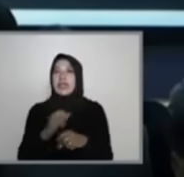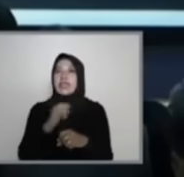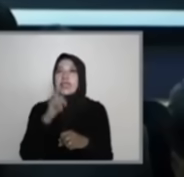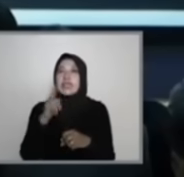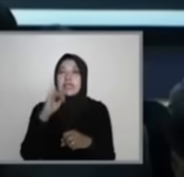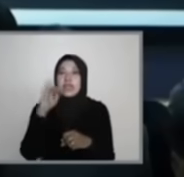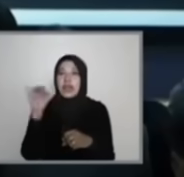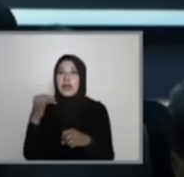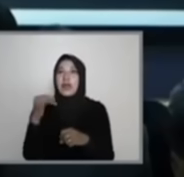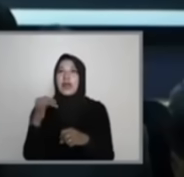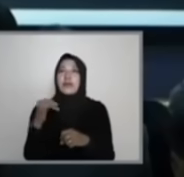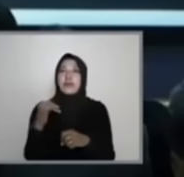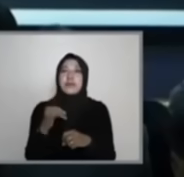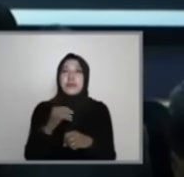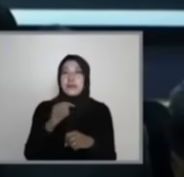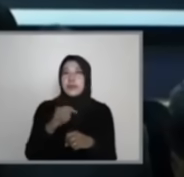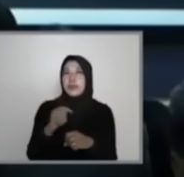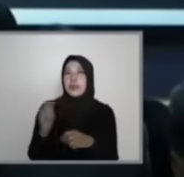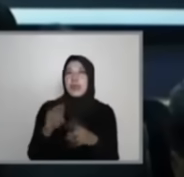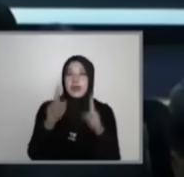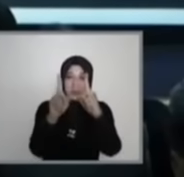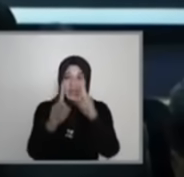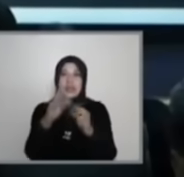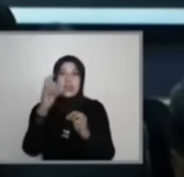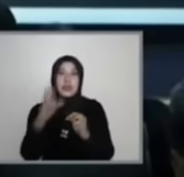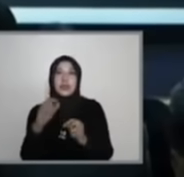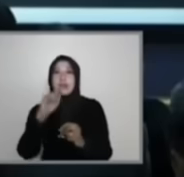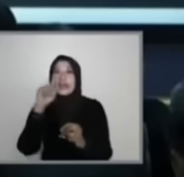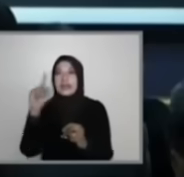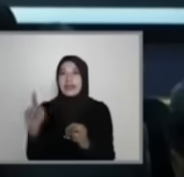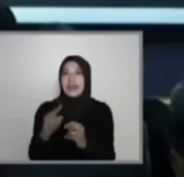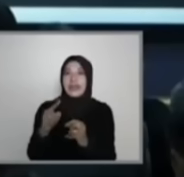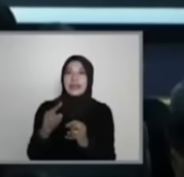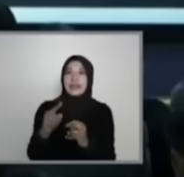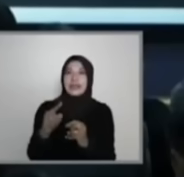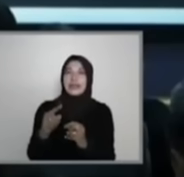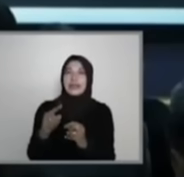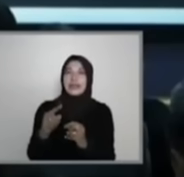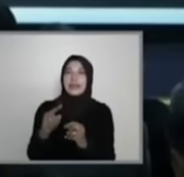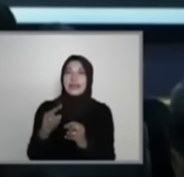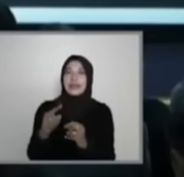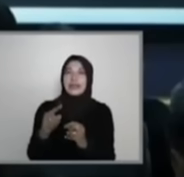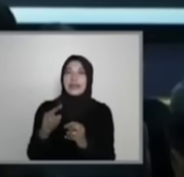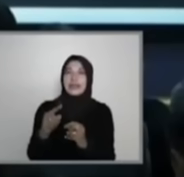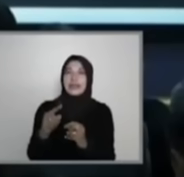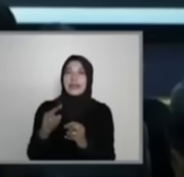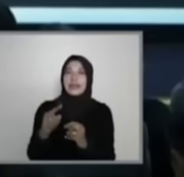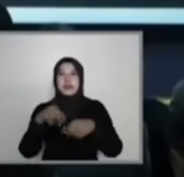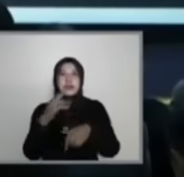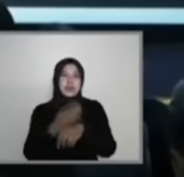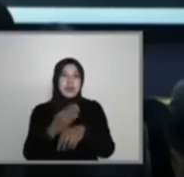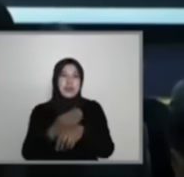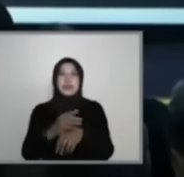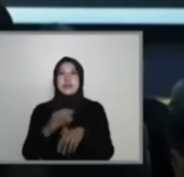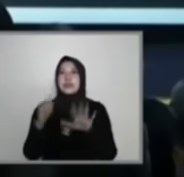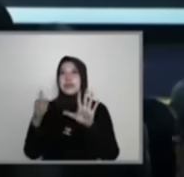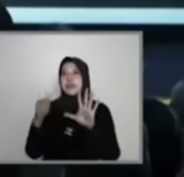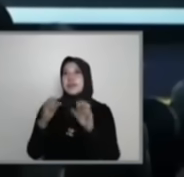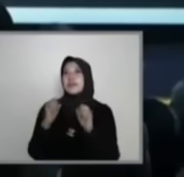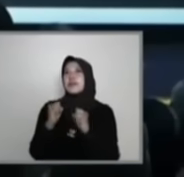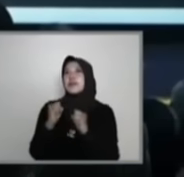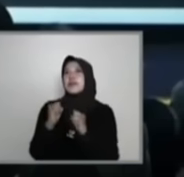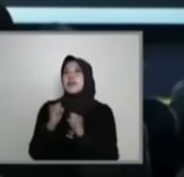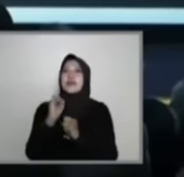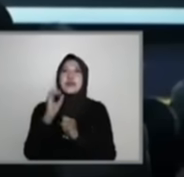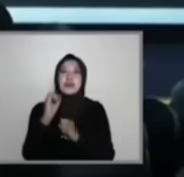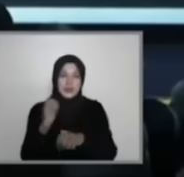oleh pasangan calon yang bertanya selama 60 detik dan akan ditanggapi kembali selama 60 detik. Cukup